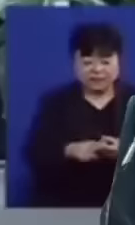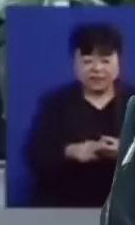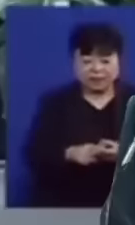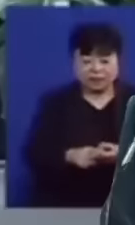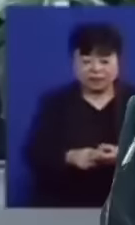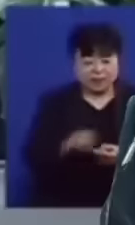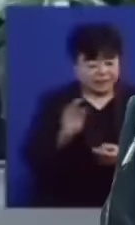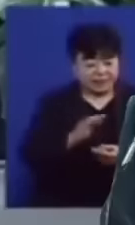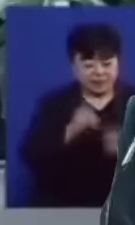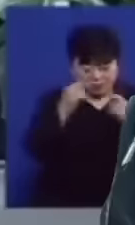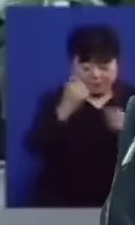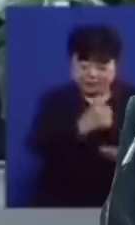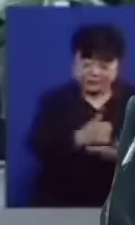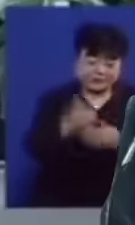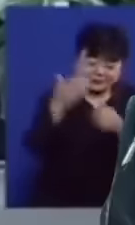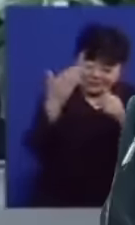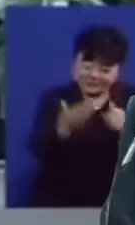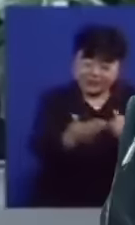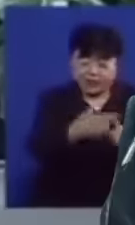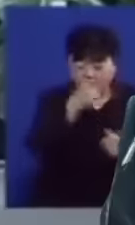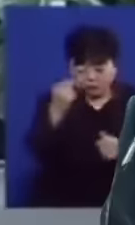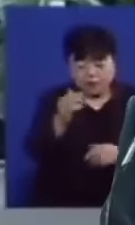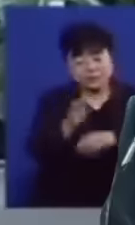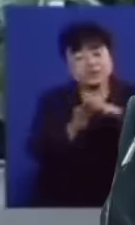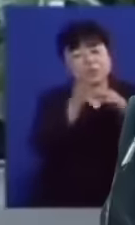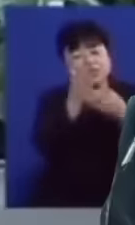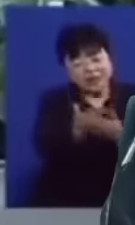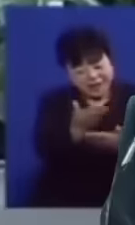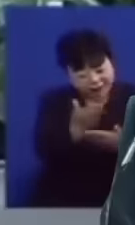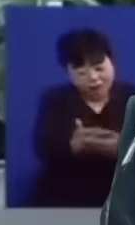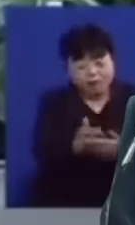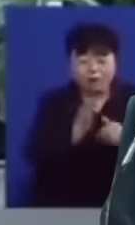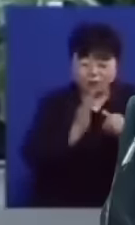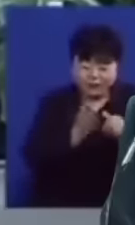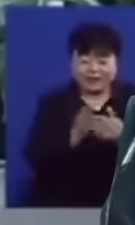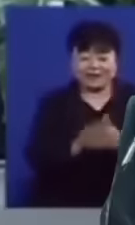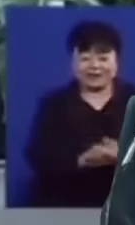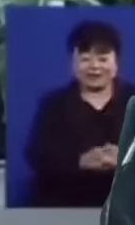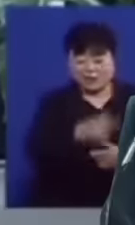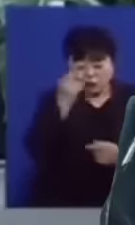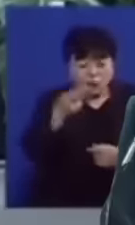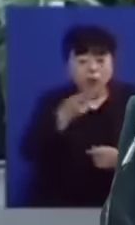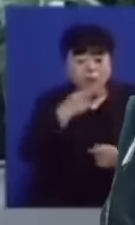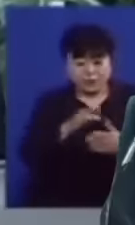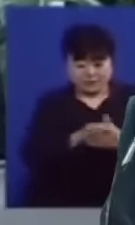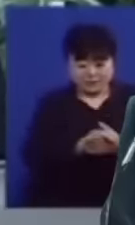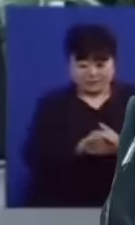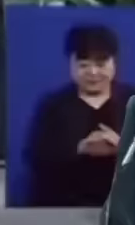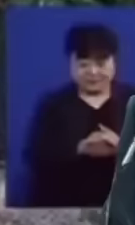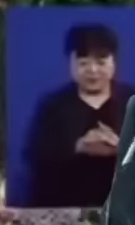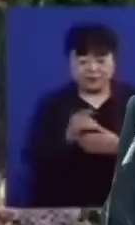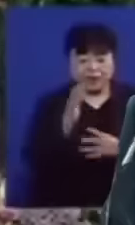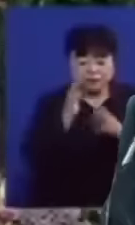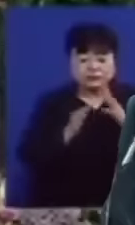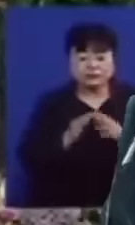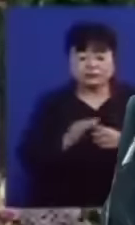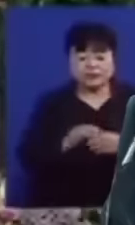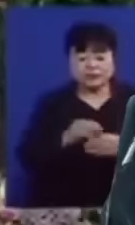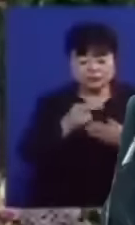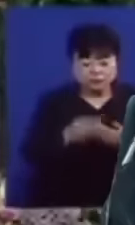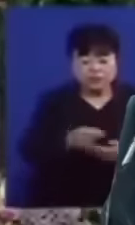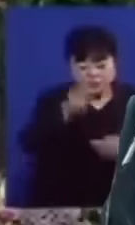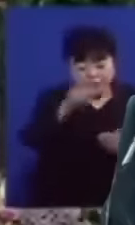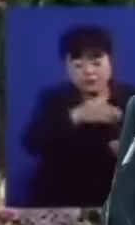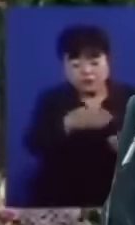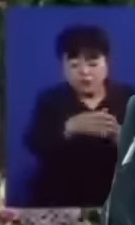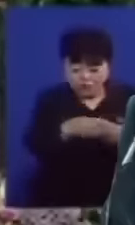지나가면 안 됩니다. 목자 되신 주님께 부족함을 채워달라고 해야 되는 것입니다. 부족함이 없으리로다. 그가 나를 푸른 풀밭에 누이시며